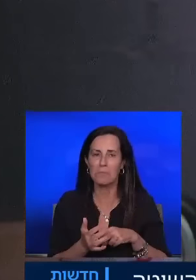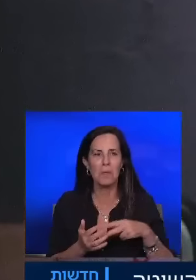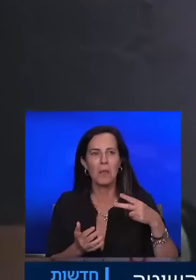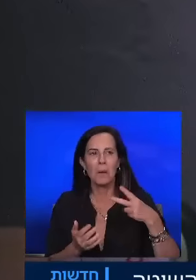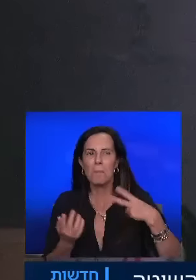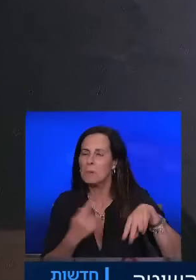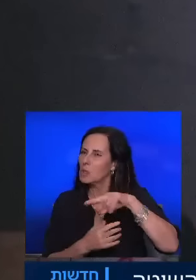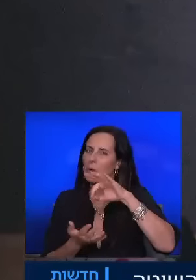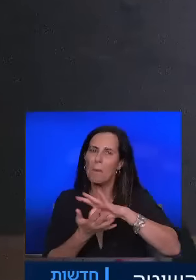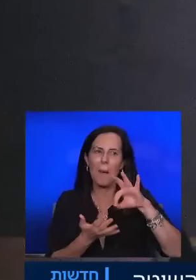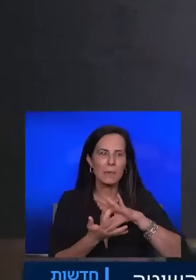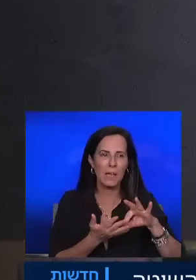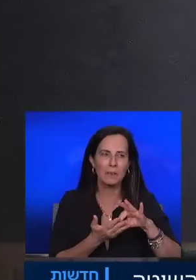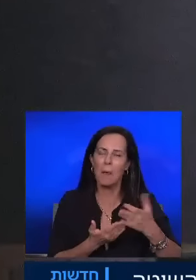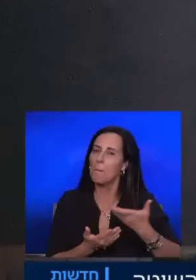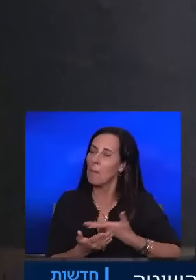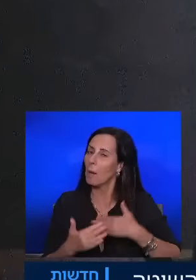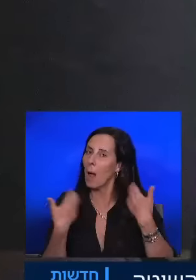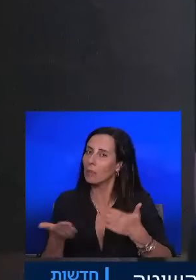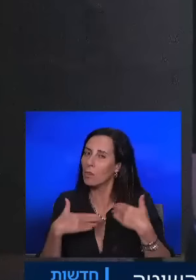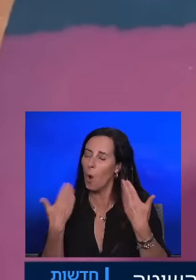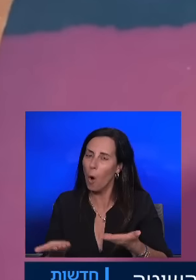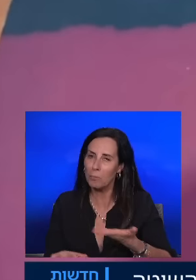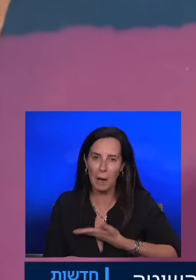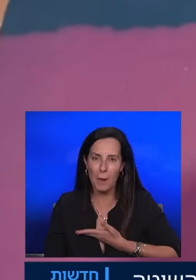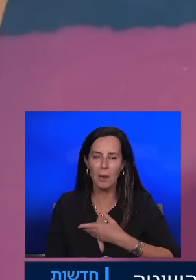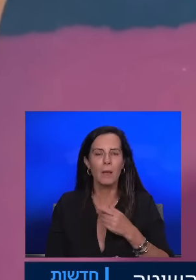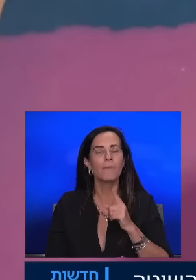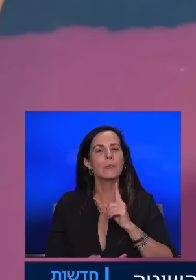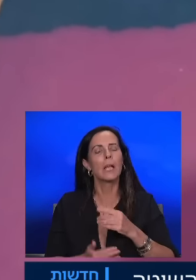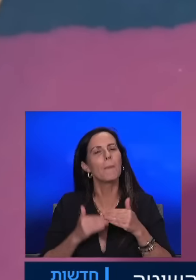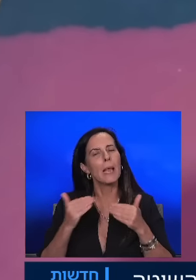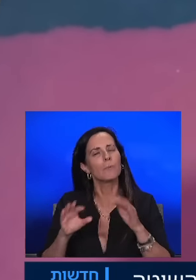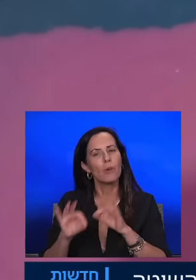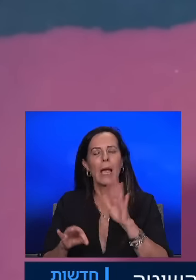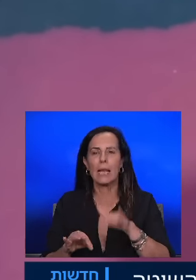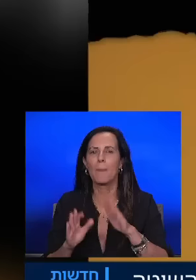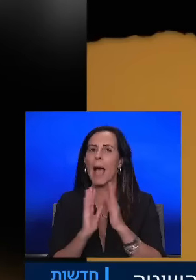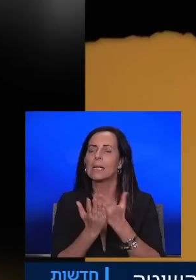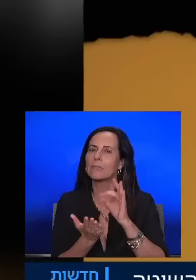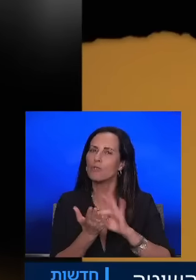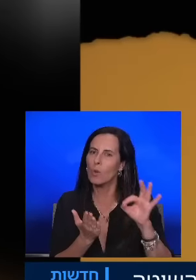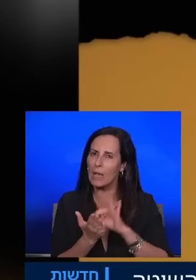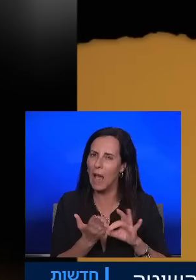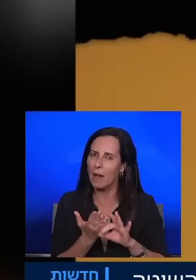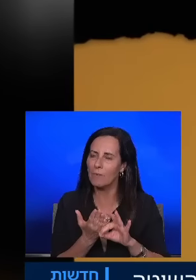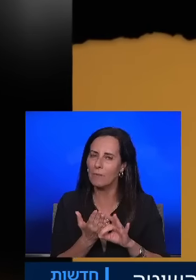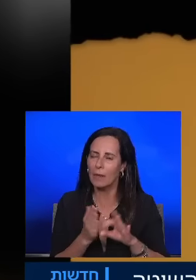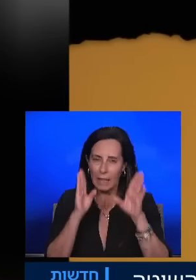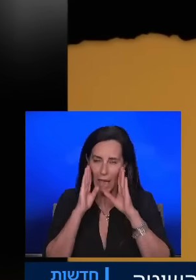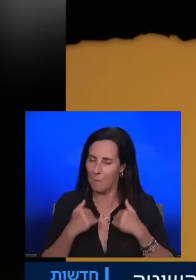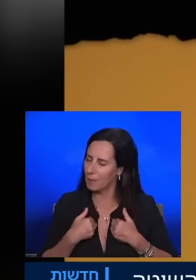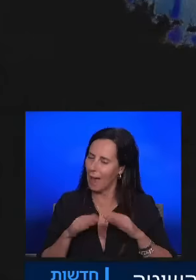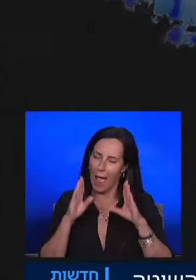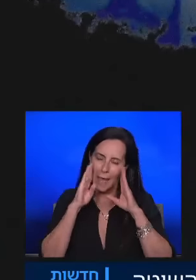קבע במשרדים שלהם, מקבל מהם מתנות, והם אמורים לקדם בעבורו גם את הספר שכתב, תאמין לי, אל